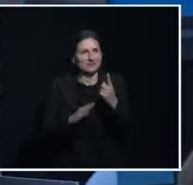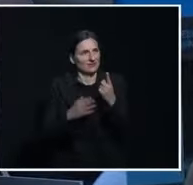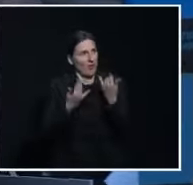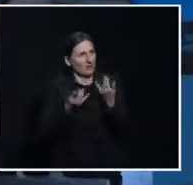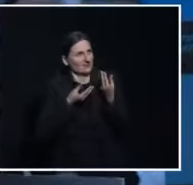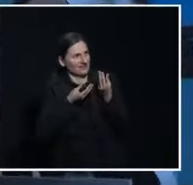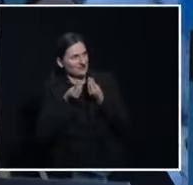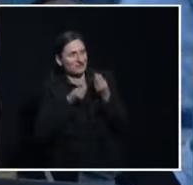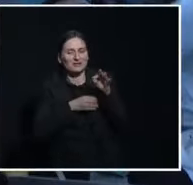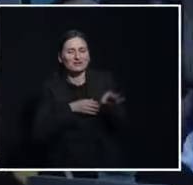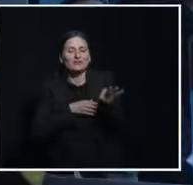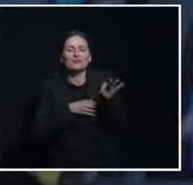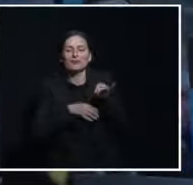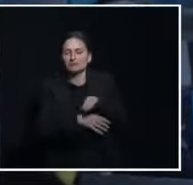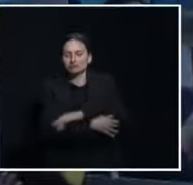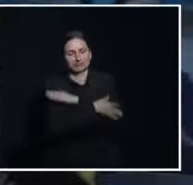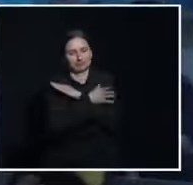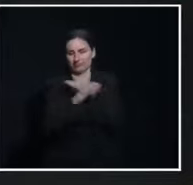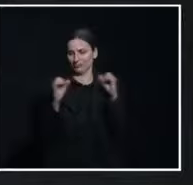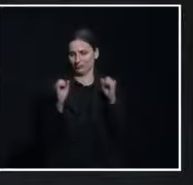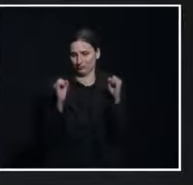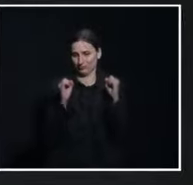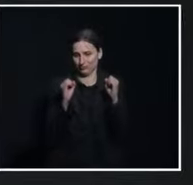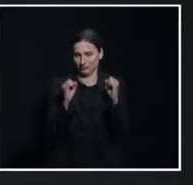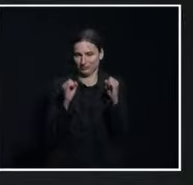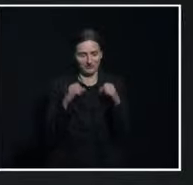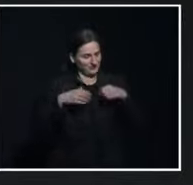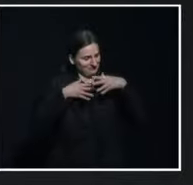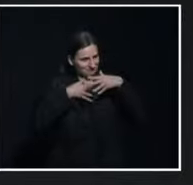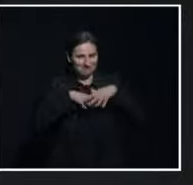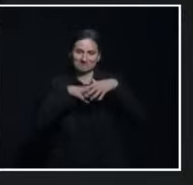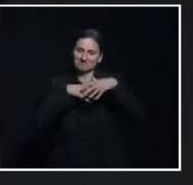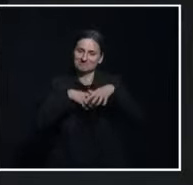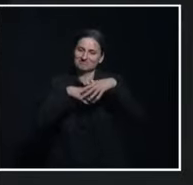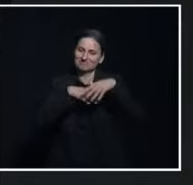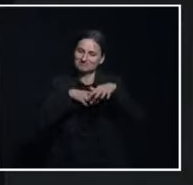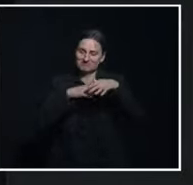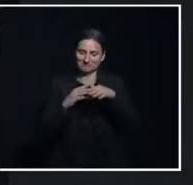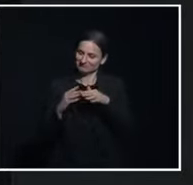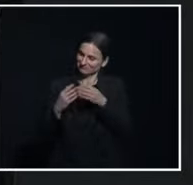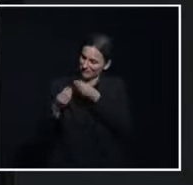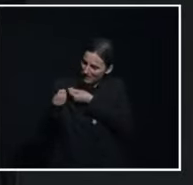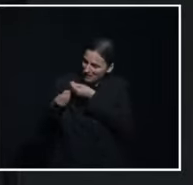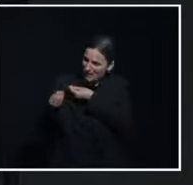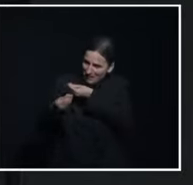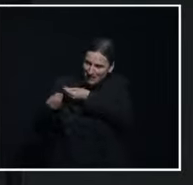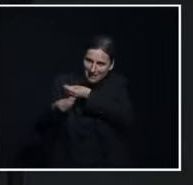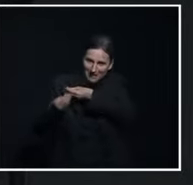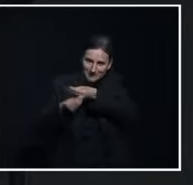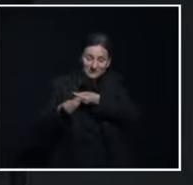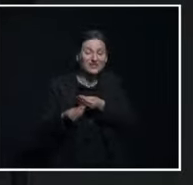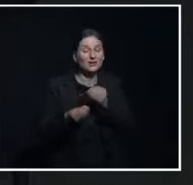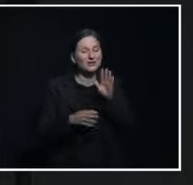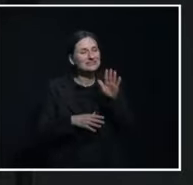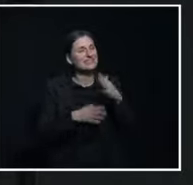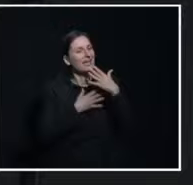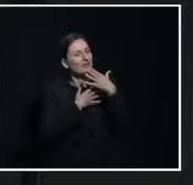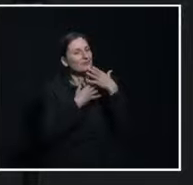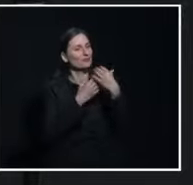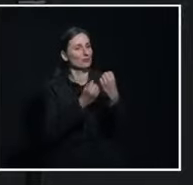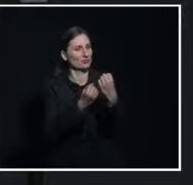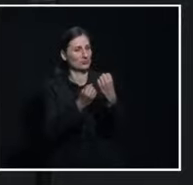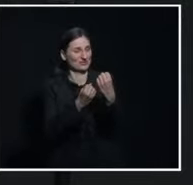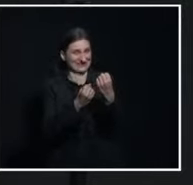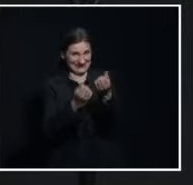Gespräche mit den Menschen, die neben ihm gelaufen sind, mit denen er ins Gespräch gekommen ist. Und sein großes Anliegen ist es,